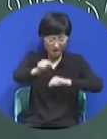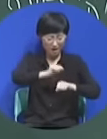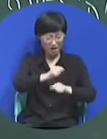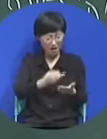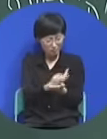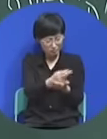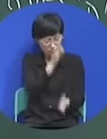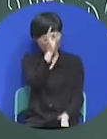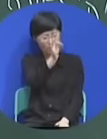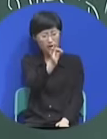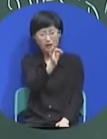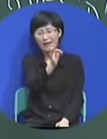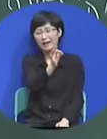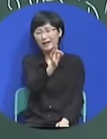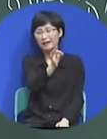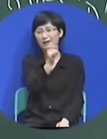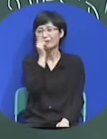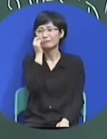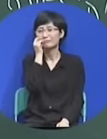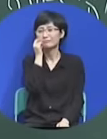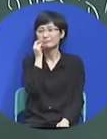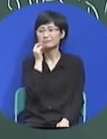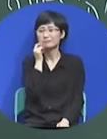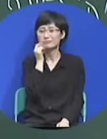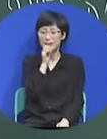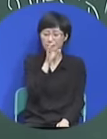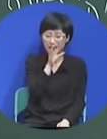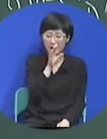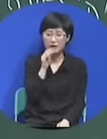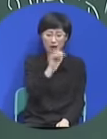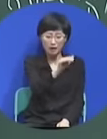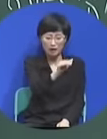되는데 못 하겠더라고. 내가 마음이 약하잖아요. 왜?